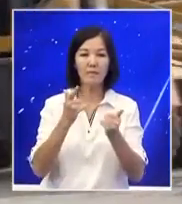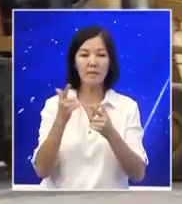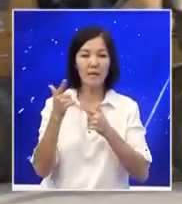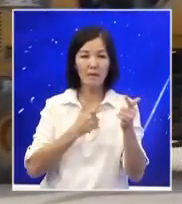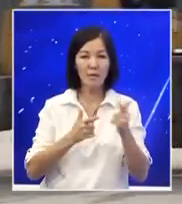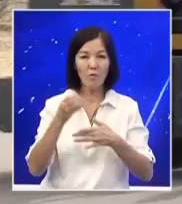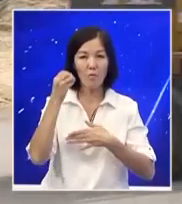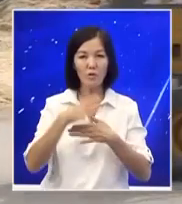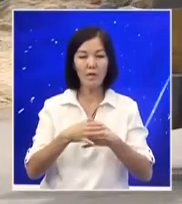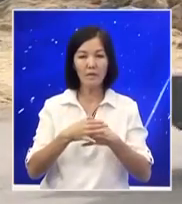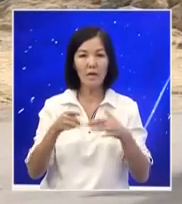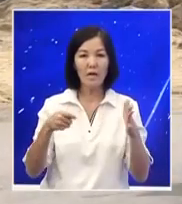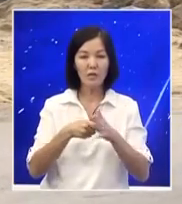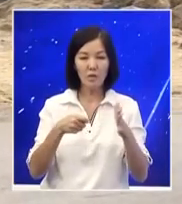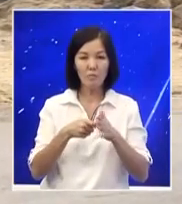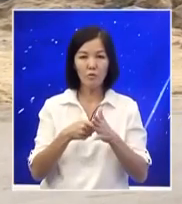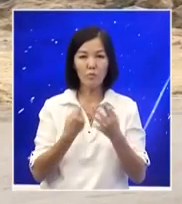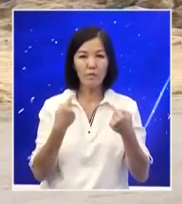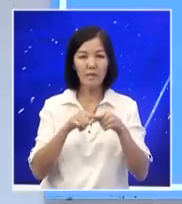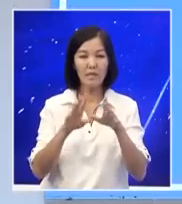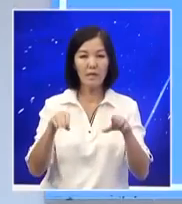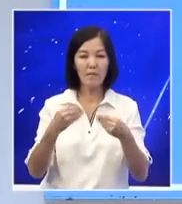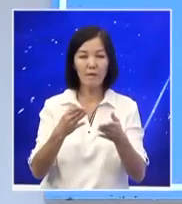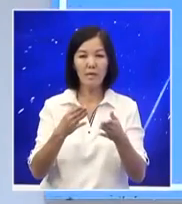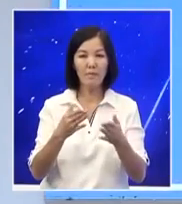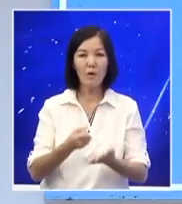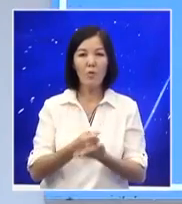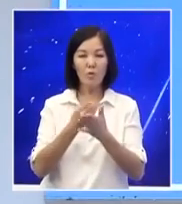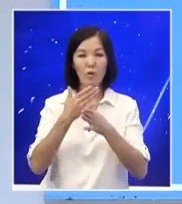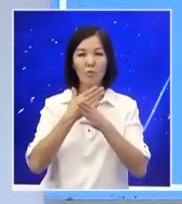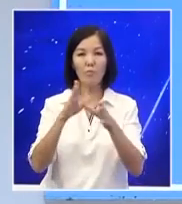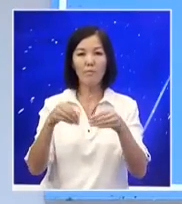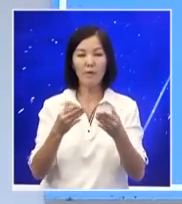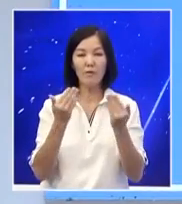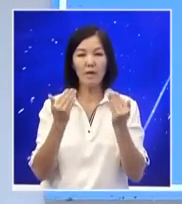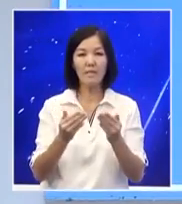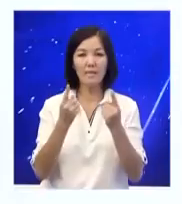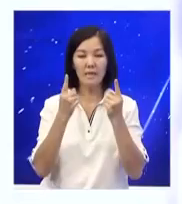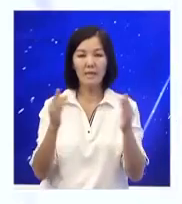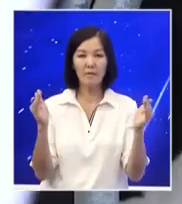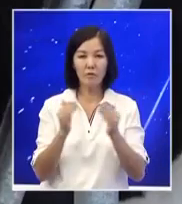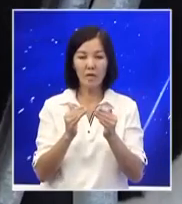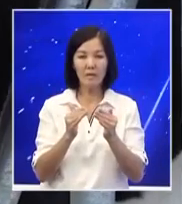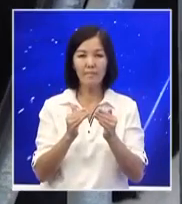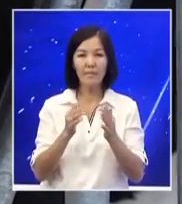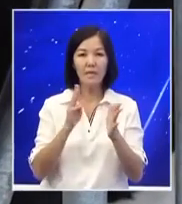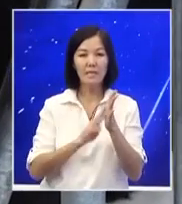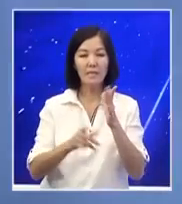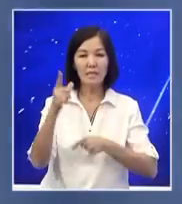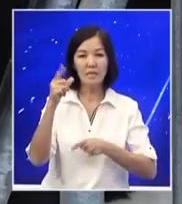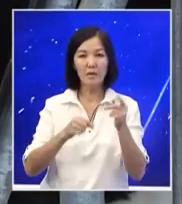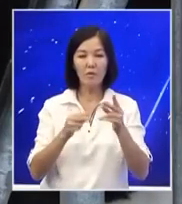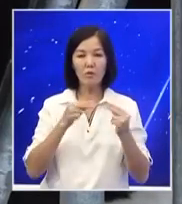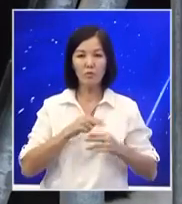орталықтары, жемшөп, арнайы техникалар беріліп, қолдау көрсетілуде. Нәтижесінде бүгінде ірілі ұсақты 80 сүт тауарлы ферма